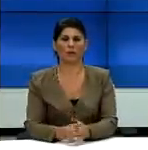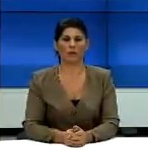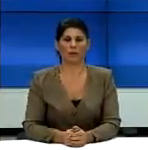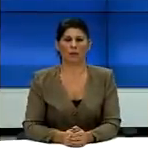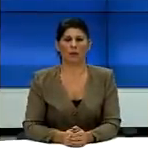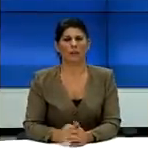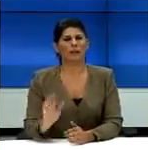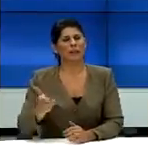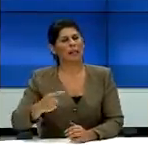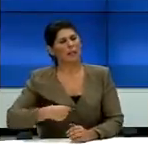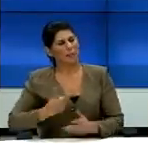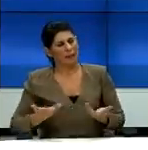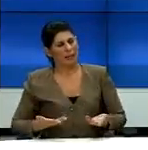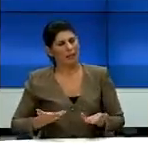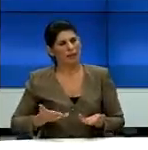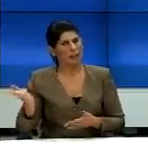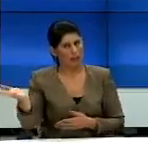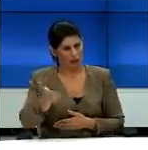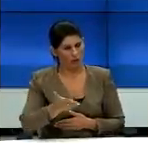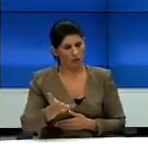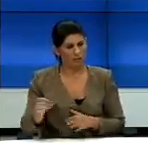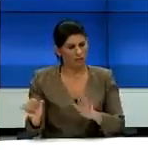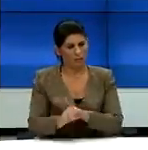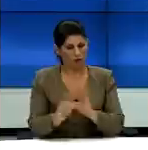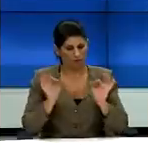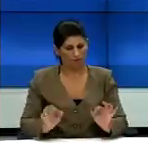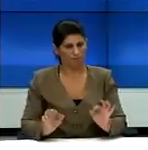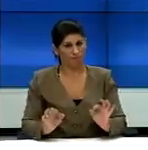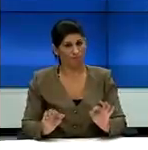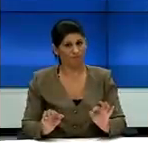Δεν πειράζει. Έχω εσάς να με επαναφέρετε στην τάξη.